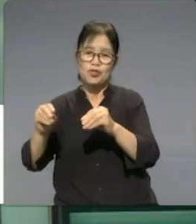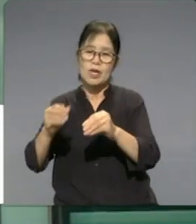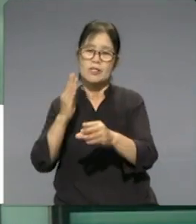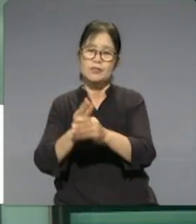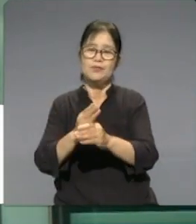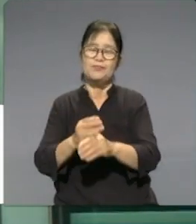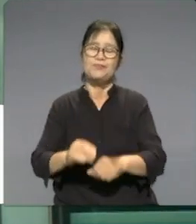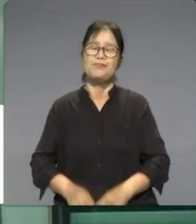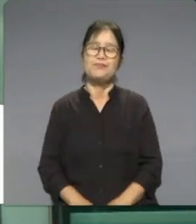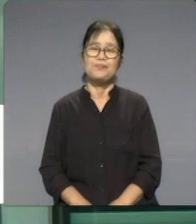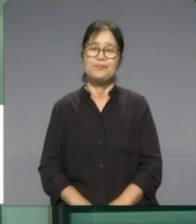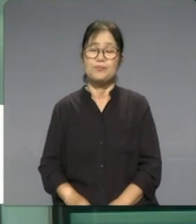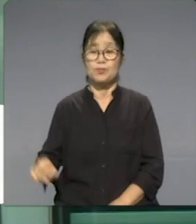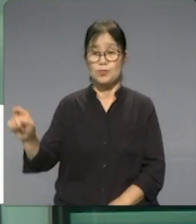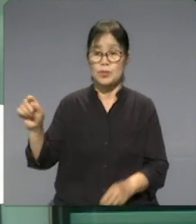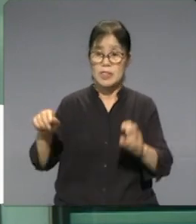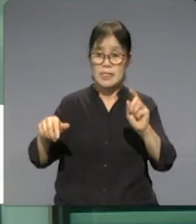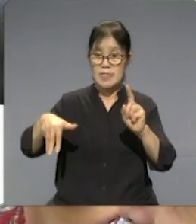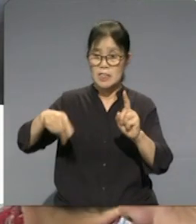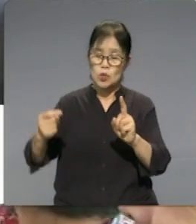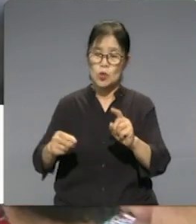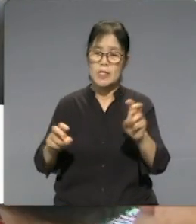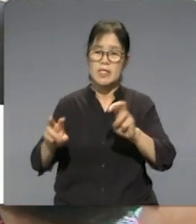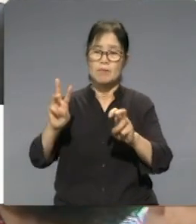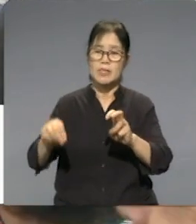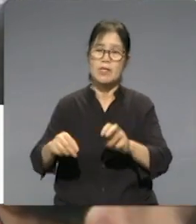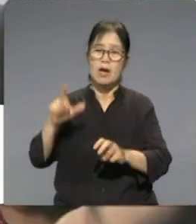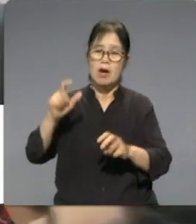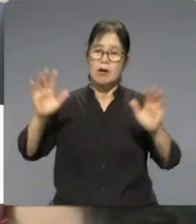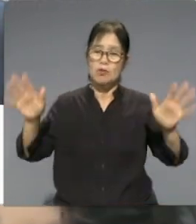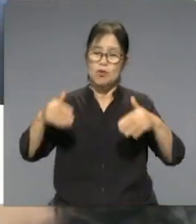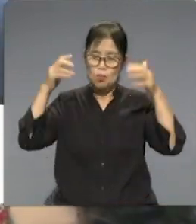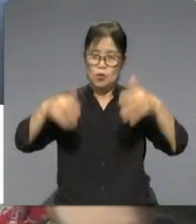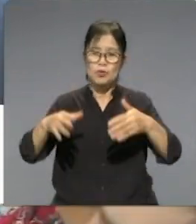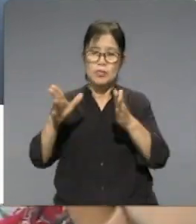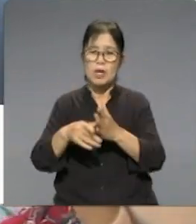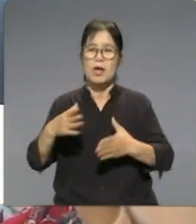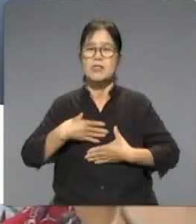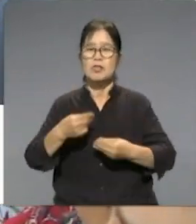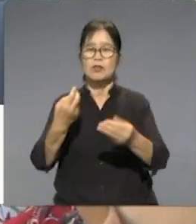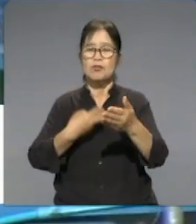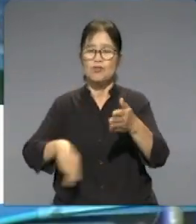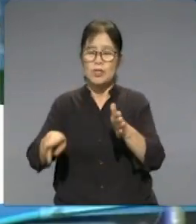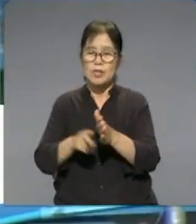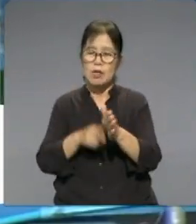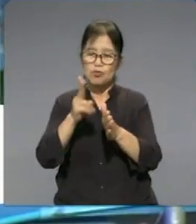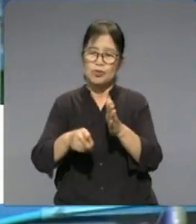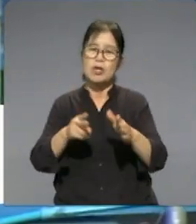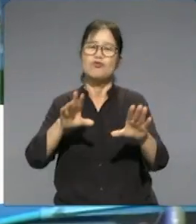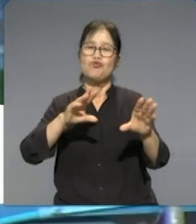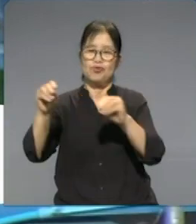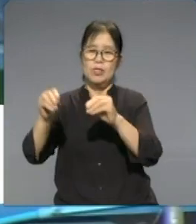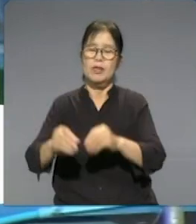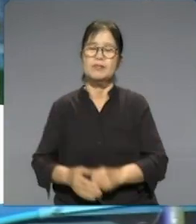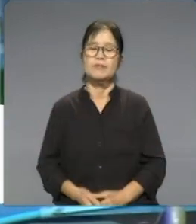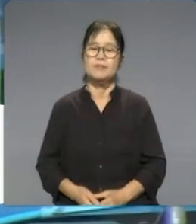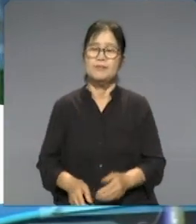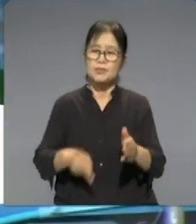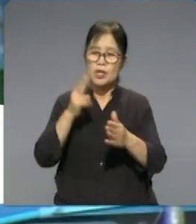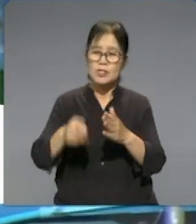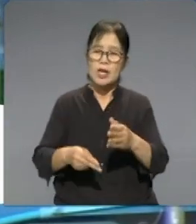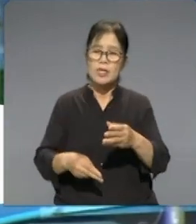월미 바다열차는 초속 20m 이상 강풍이나 폭우 시 안전을 위해 운행을 중단할 수 있습니다.